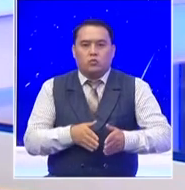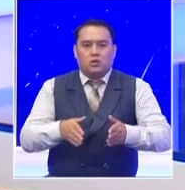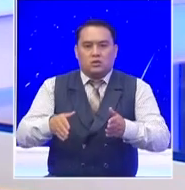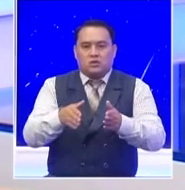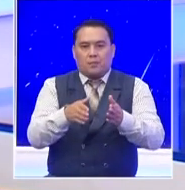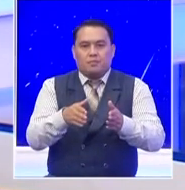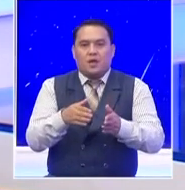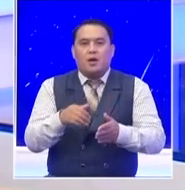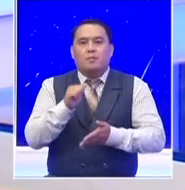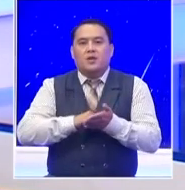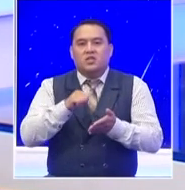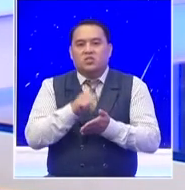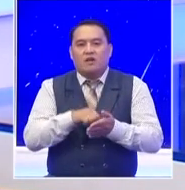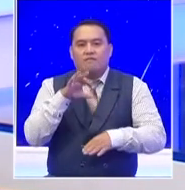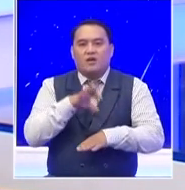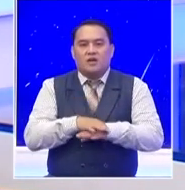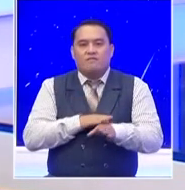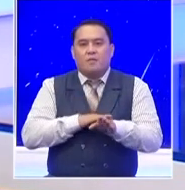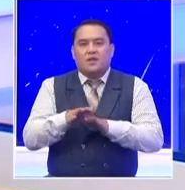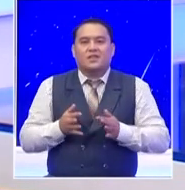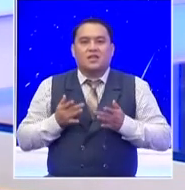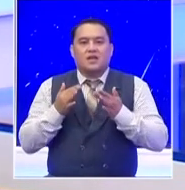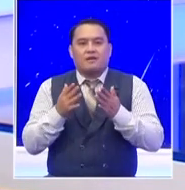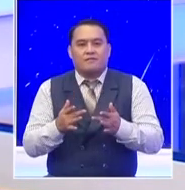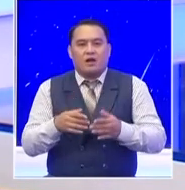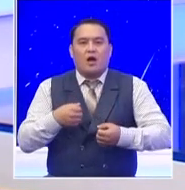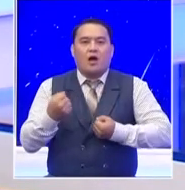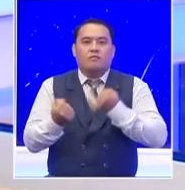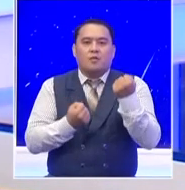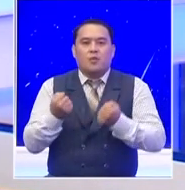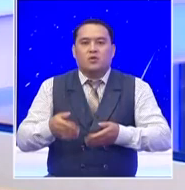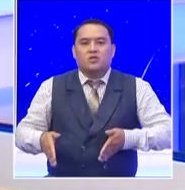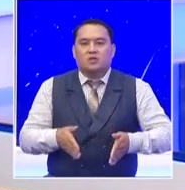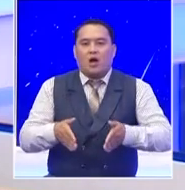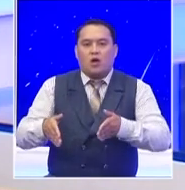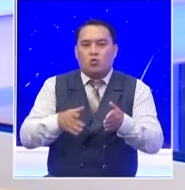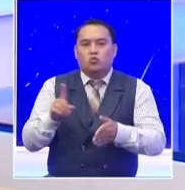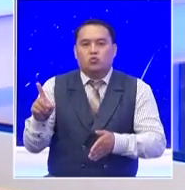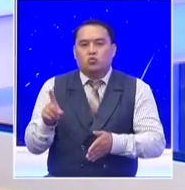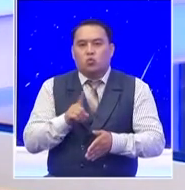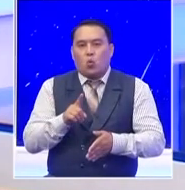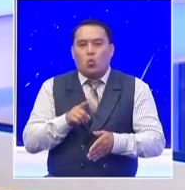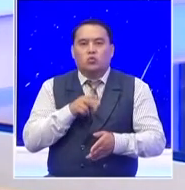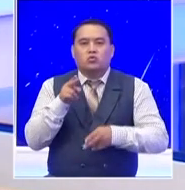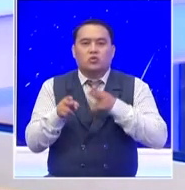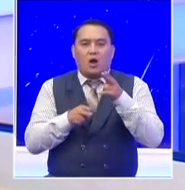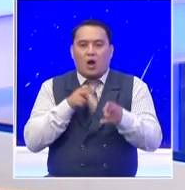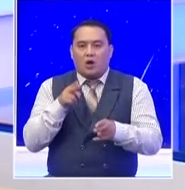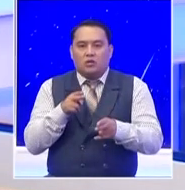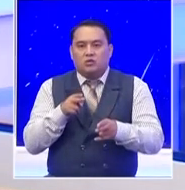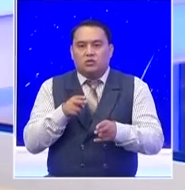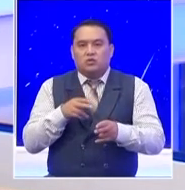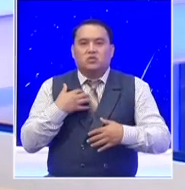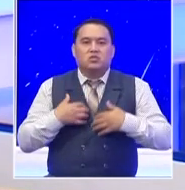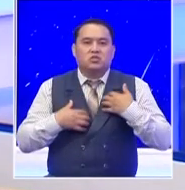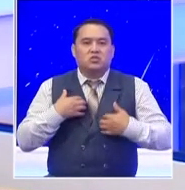дорожным организациям. Причина – невыполнение требований по содержанию автомобильных дорог. Несмотря на баснословные взыскания, дорожники до сих пор не